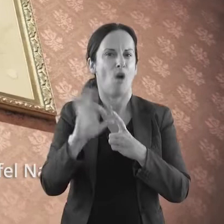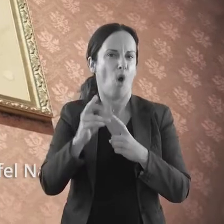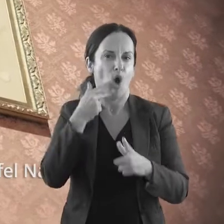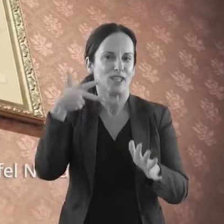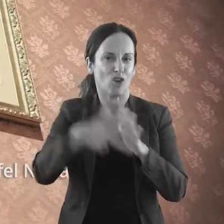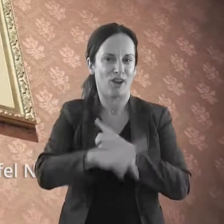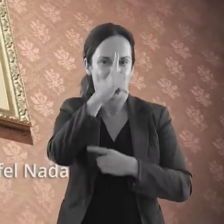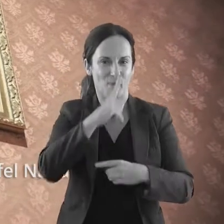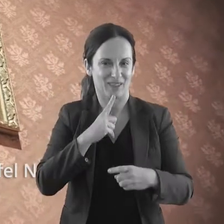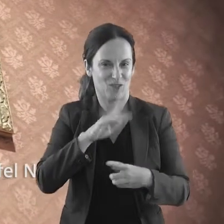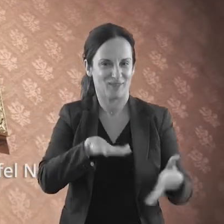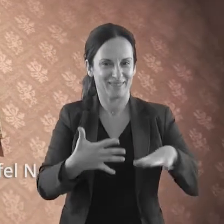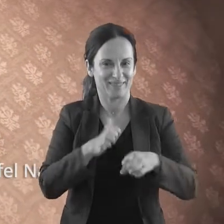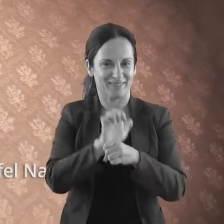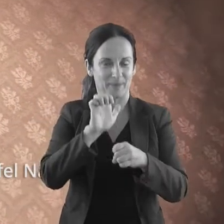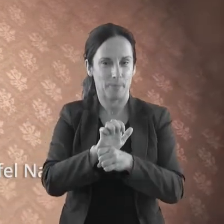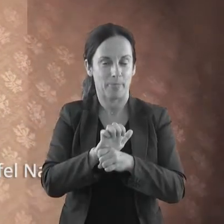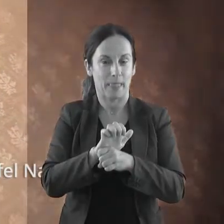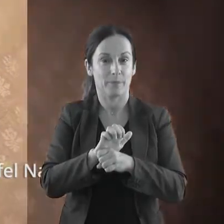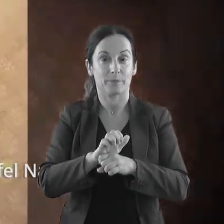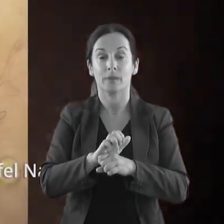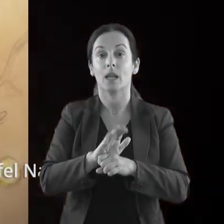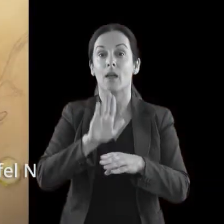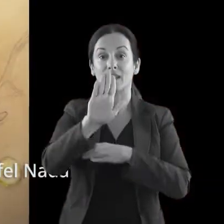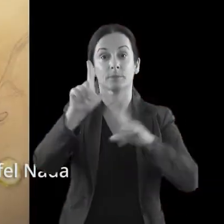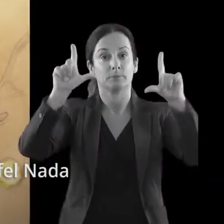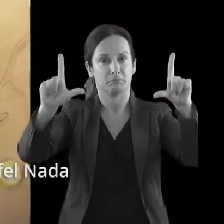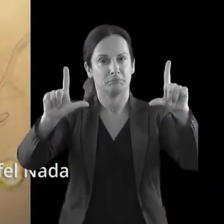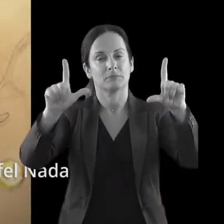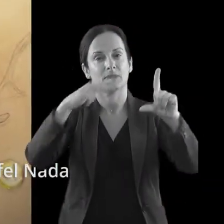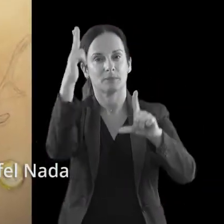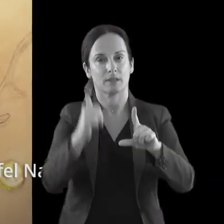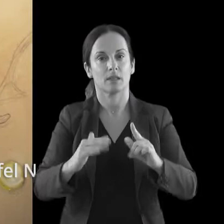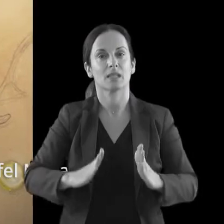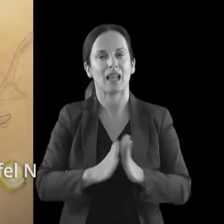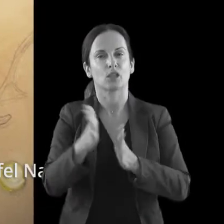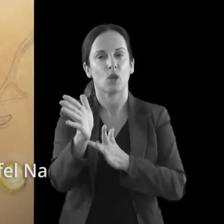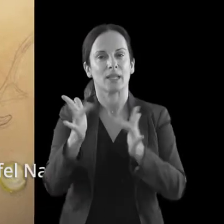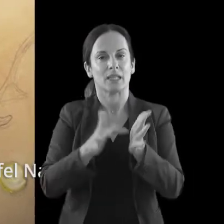I a la dreta, un quadre del tenista Rafael Nadal, fill predilecte de Mallorca.